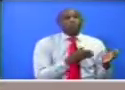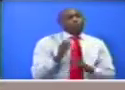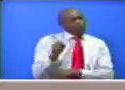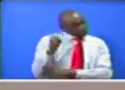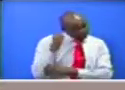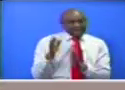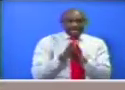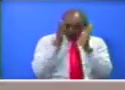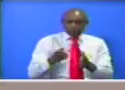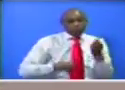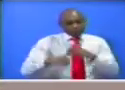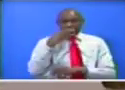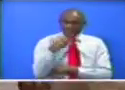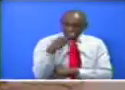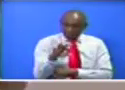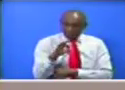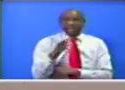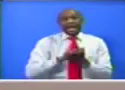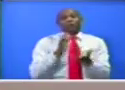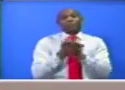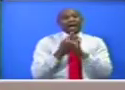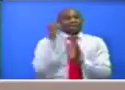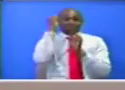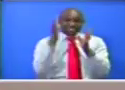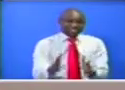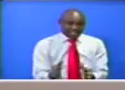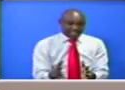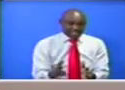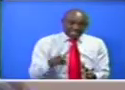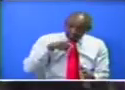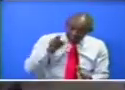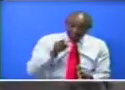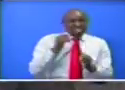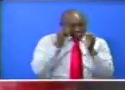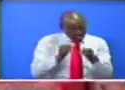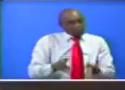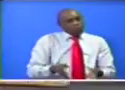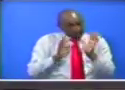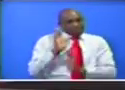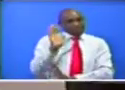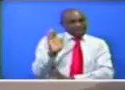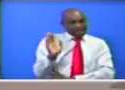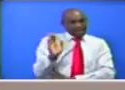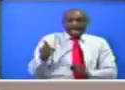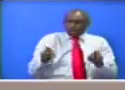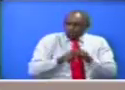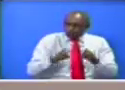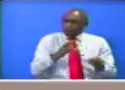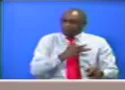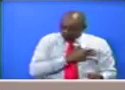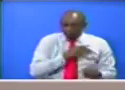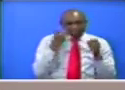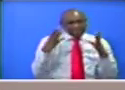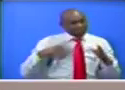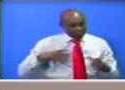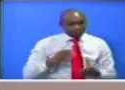and vegetable vendor turned politician. This is no doubt a new journey for him, as well as an inspiring one for